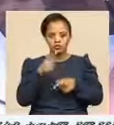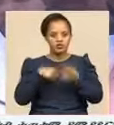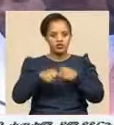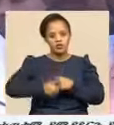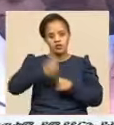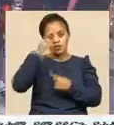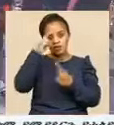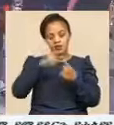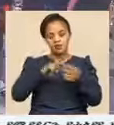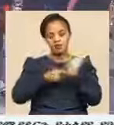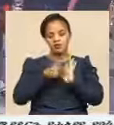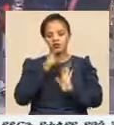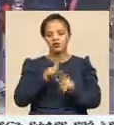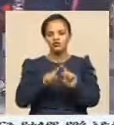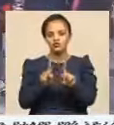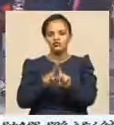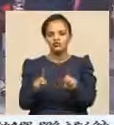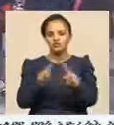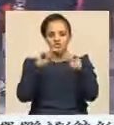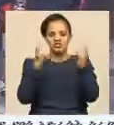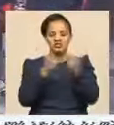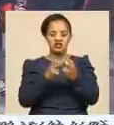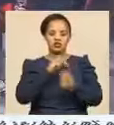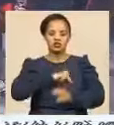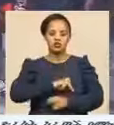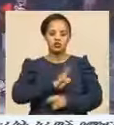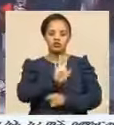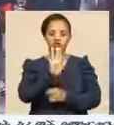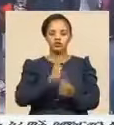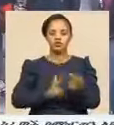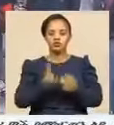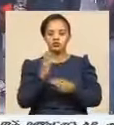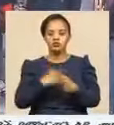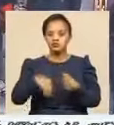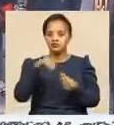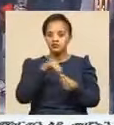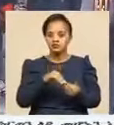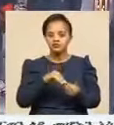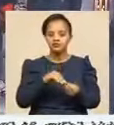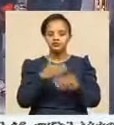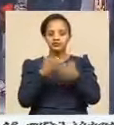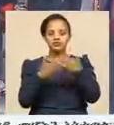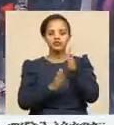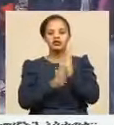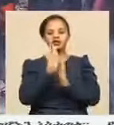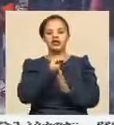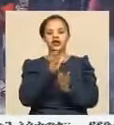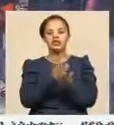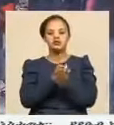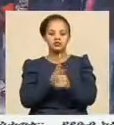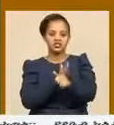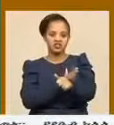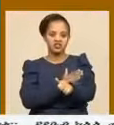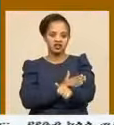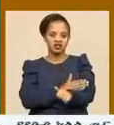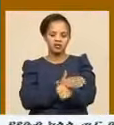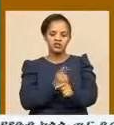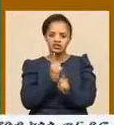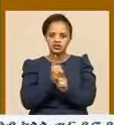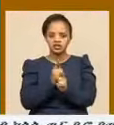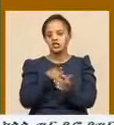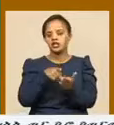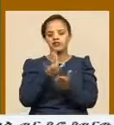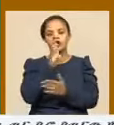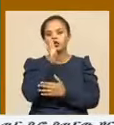ዋናው ዓላማ ማለት ነው። በልዩ ልዩ ርዕስ ከደሞዛቸው ከሚቆረጠው በተጨማሪም የደረጃ እድገትና የትምህርት ማሻሻያ ውዝፍ በአግባቡ